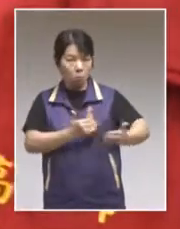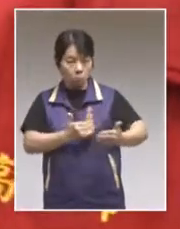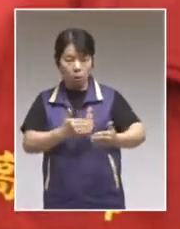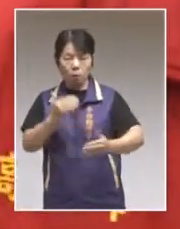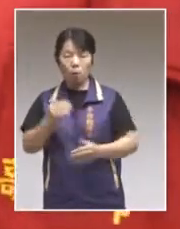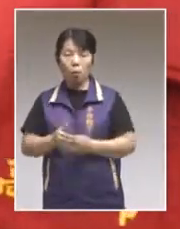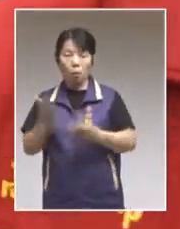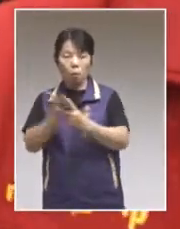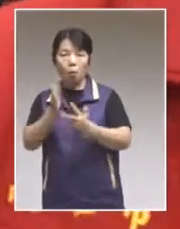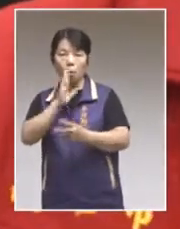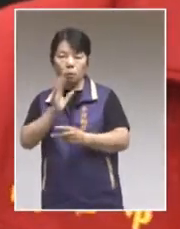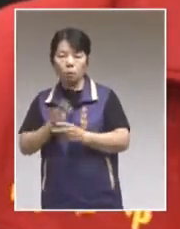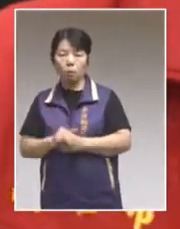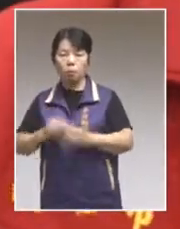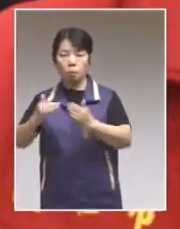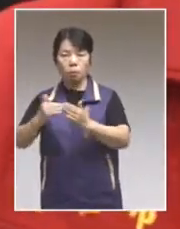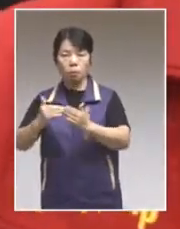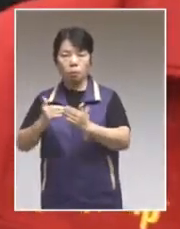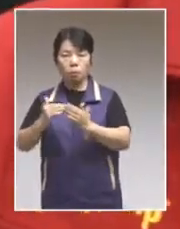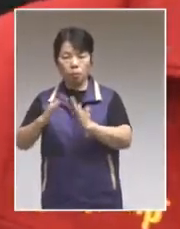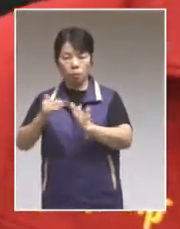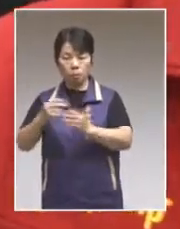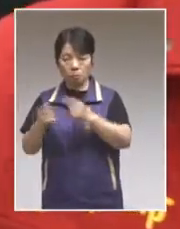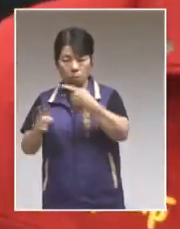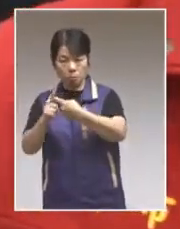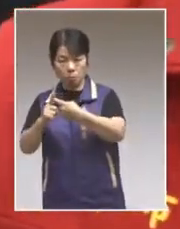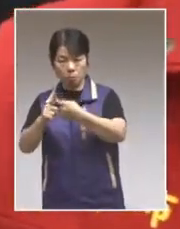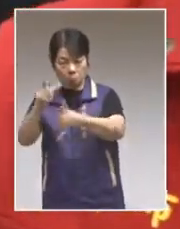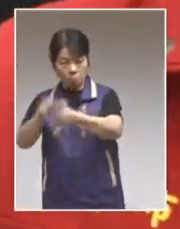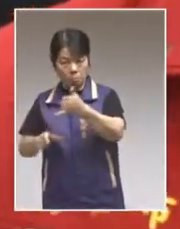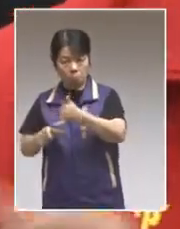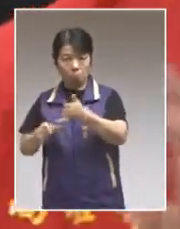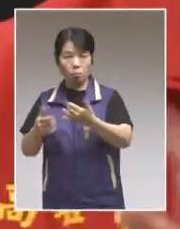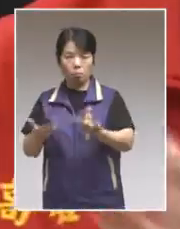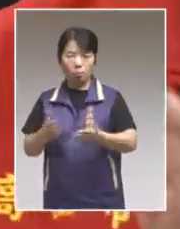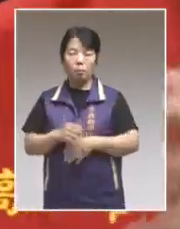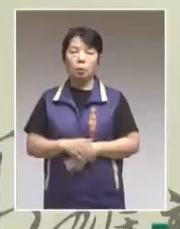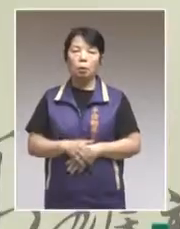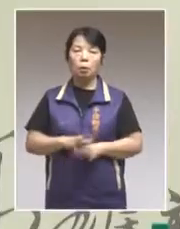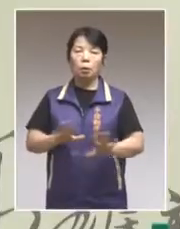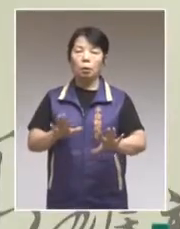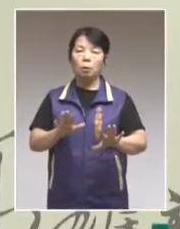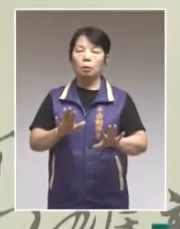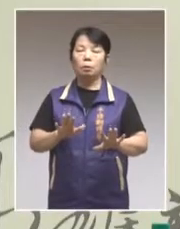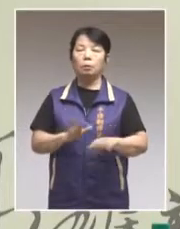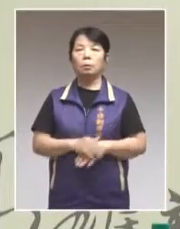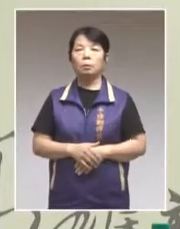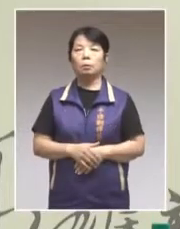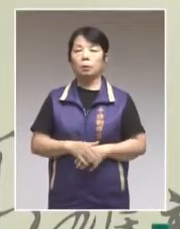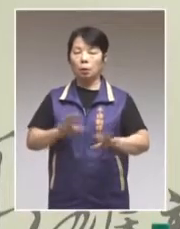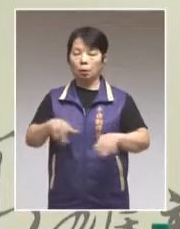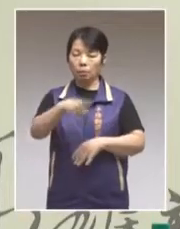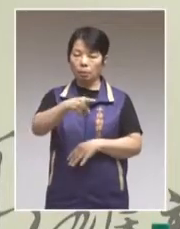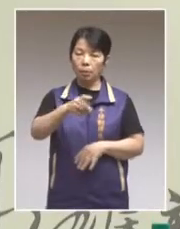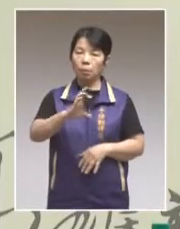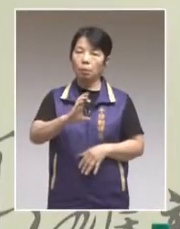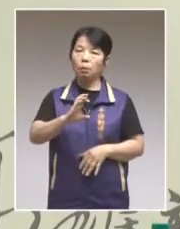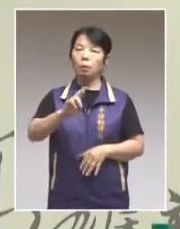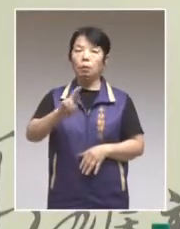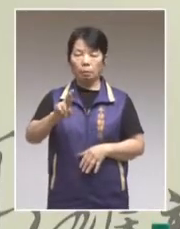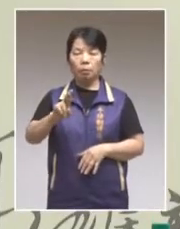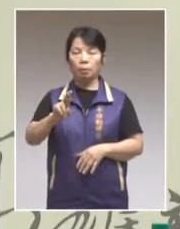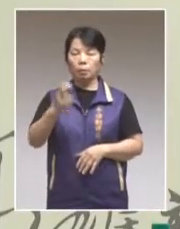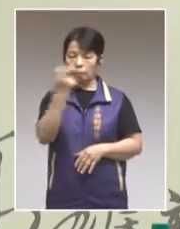是进行居家啊、这个确诊的个案。刚刚讲快筛阳性个案跟这个 PCR 的裁剪，这个是